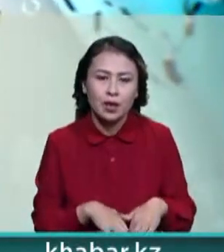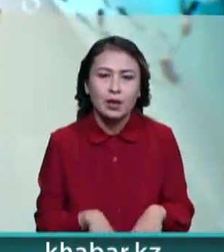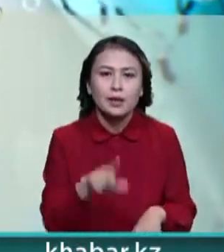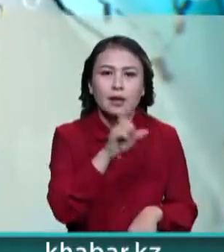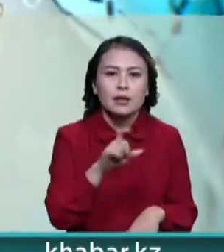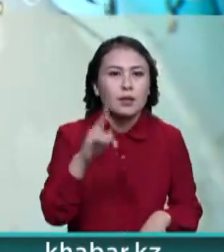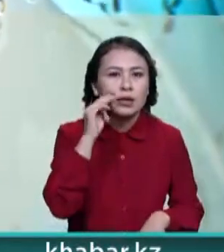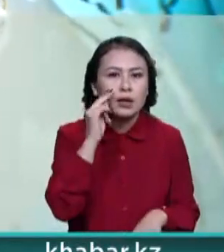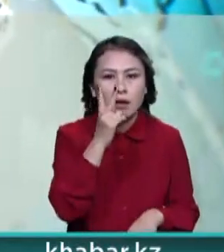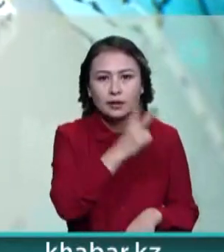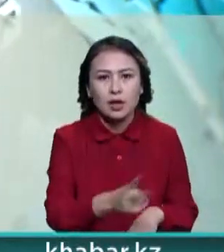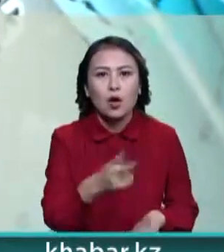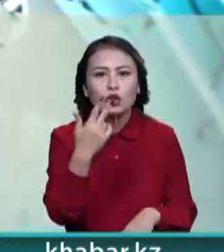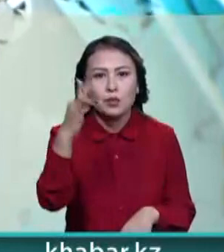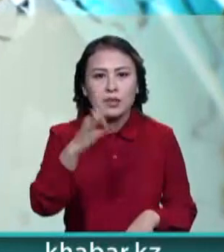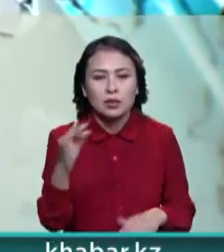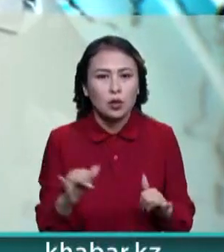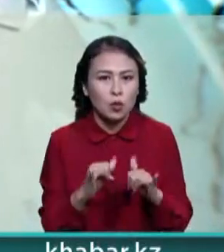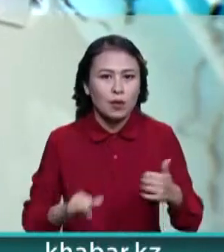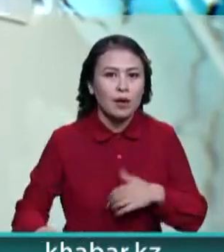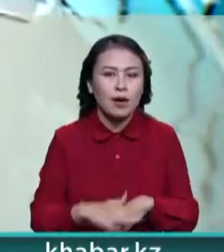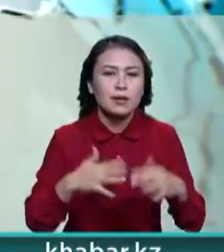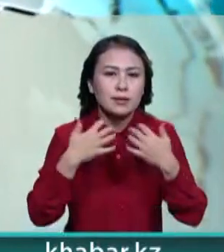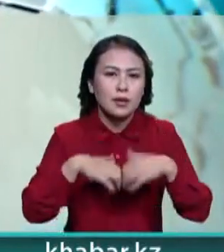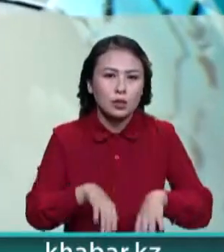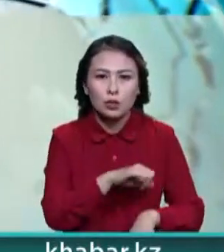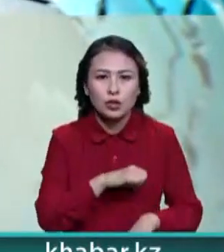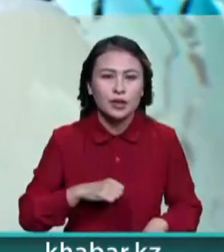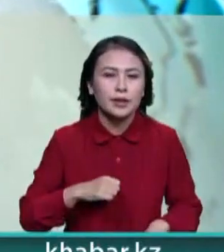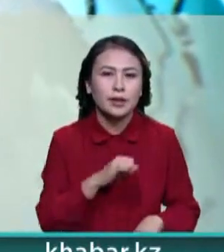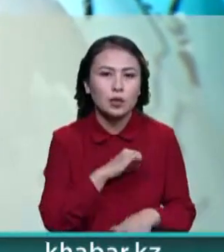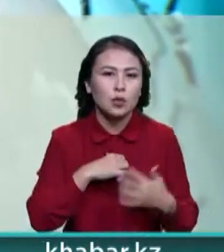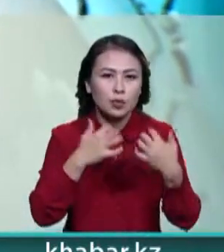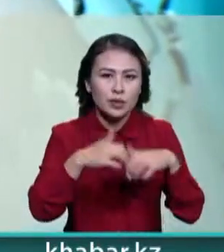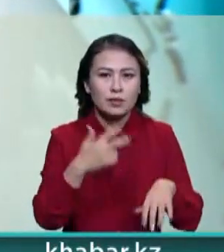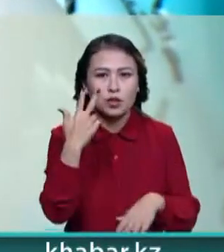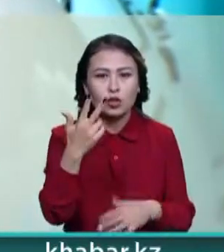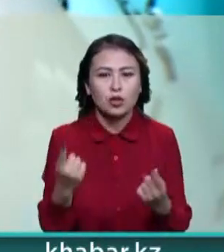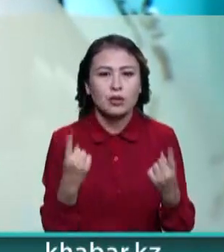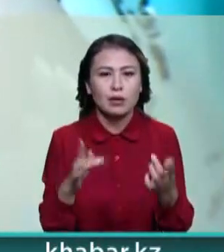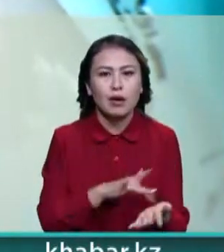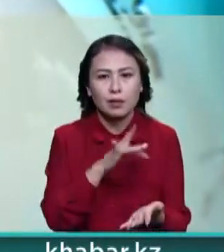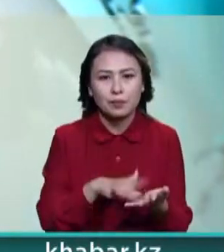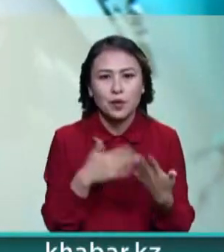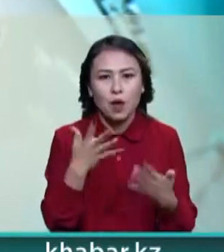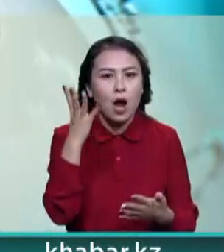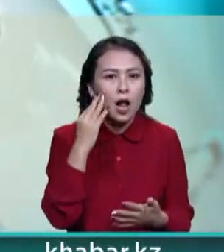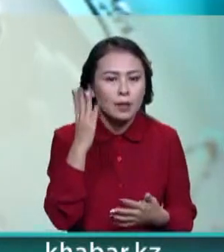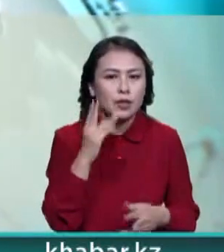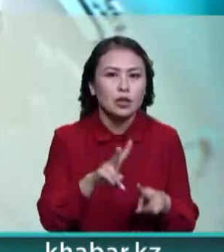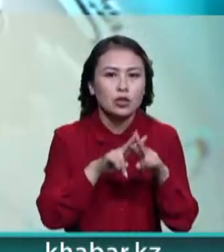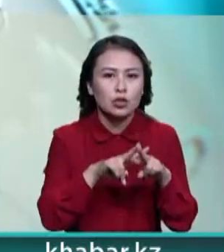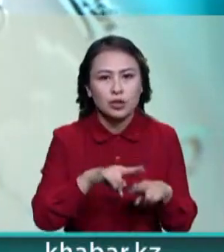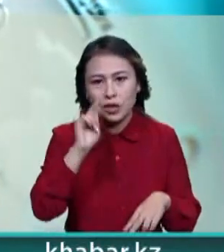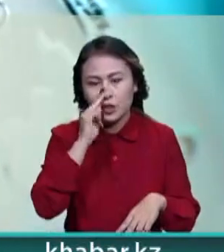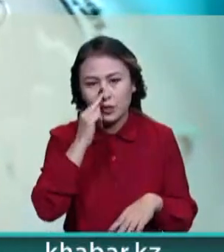жандылардың саны ер азаматтарға қарағанда 3%-ке көп. Ал халық саны бойынша ең көп өсім 3 ірі қалада, яғни